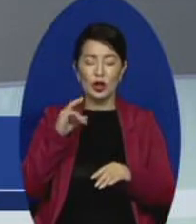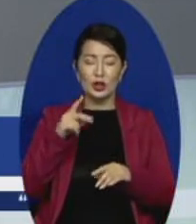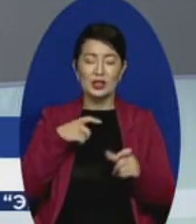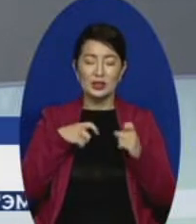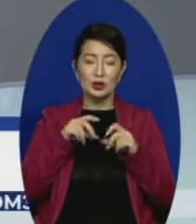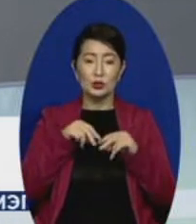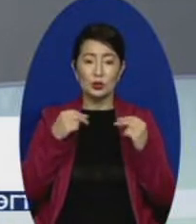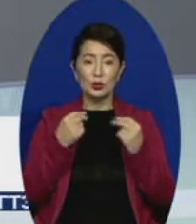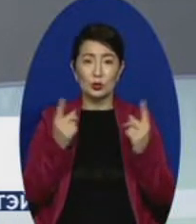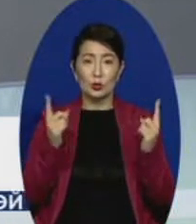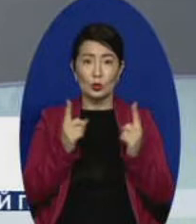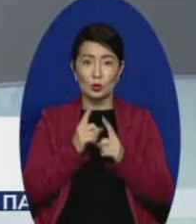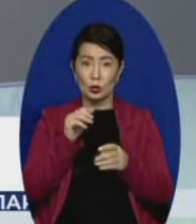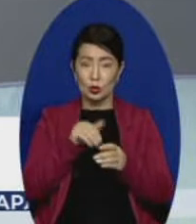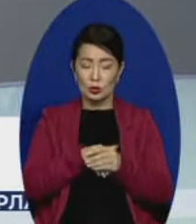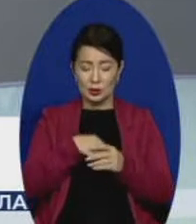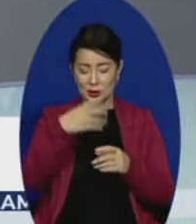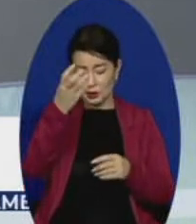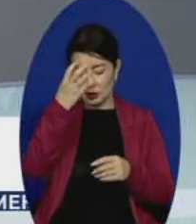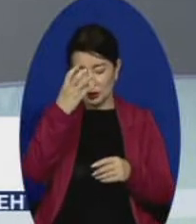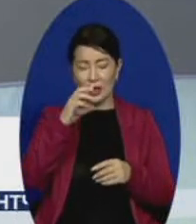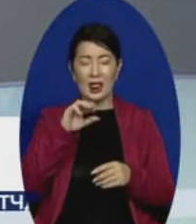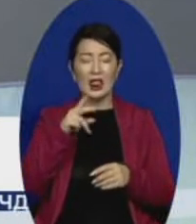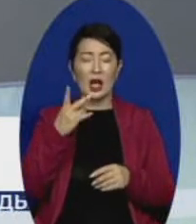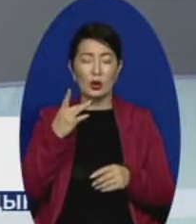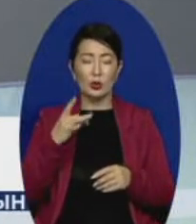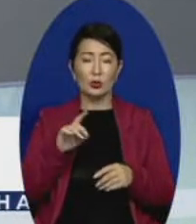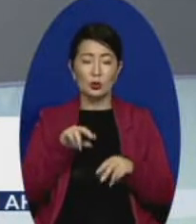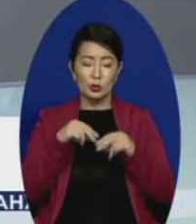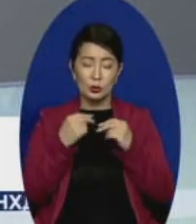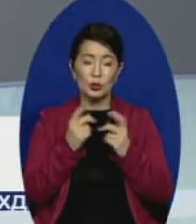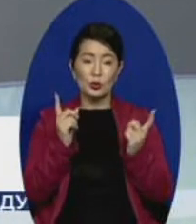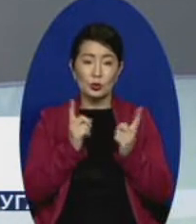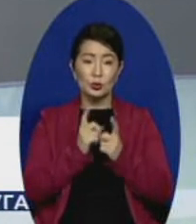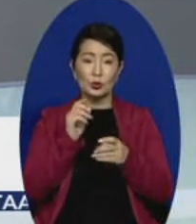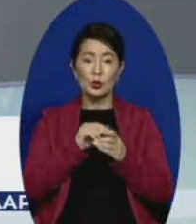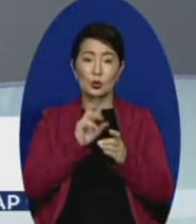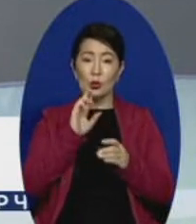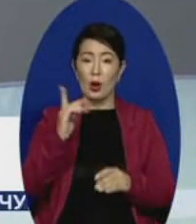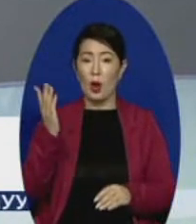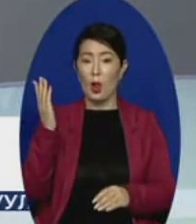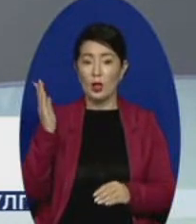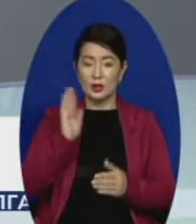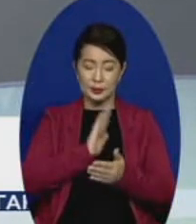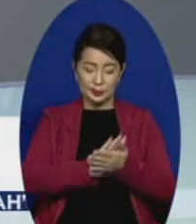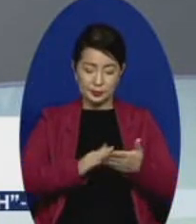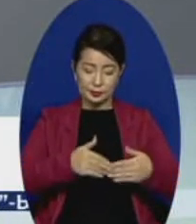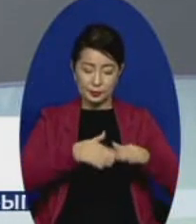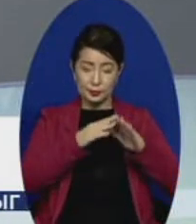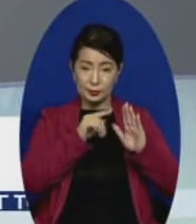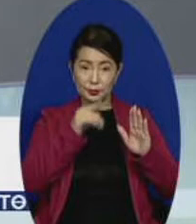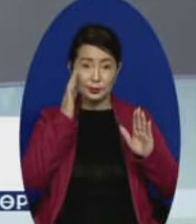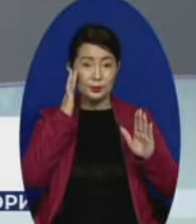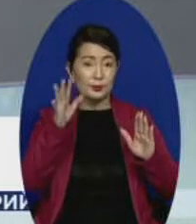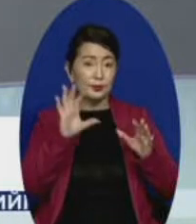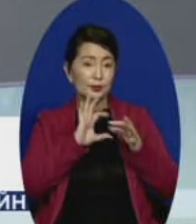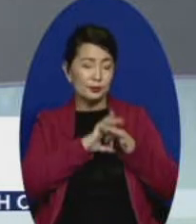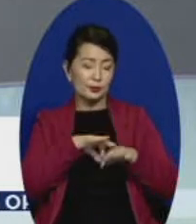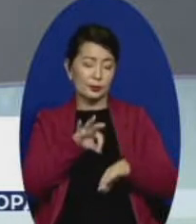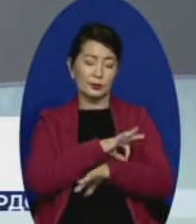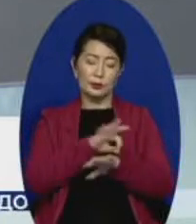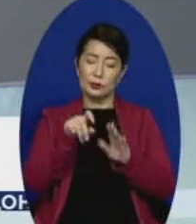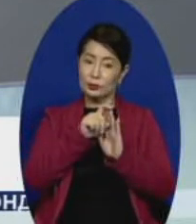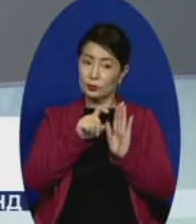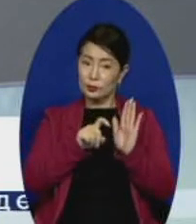байна. Засгийн газрын тэргүүний хувьд чуулга уулзалтын нэгдсэн хурлаанд оролцсон үхэлж шин сэргэлтийн бодлогын хүрээнд хэрэгжүүлэх томоохон төсөл